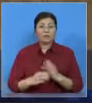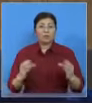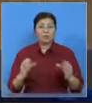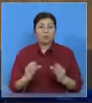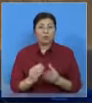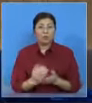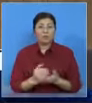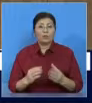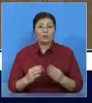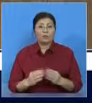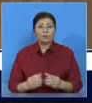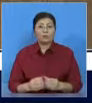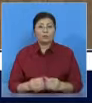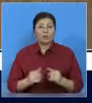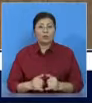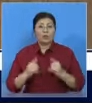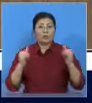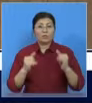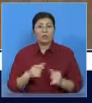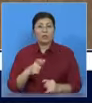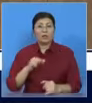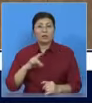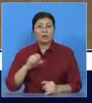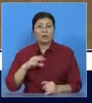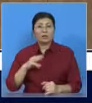комплексный, масштабный характер,